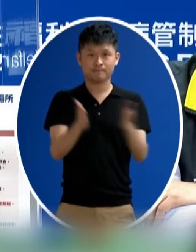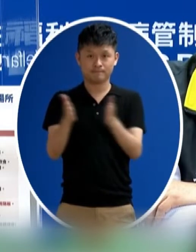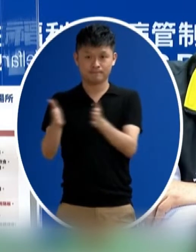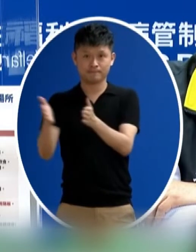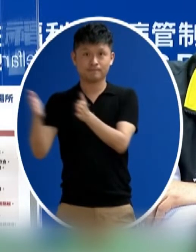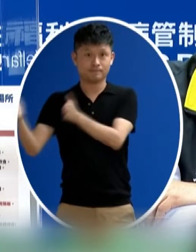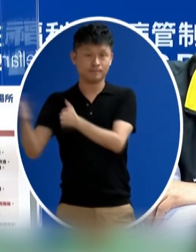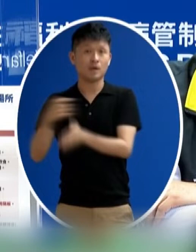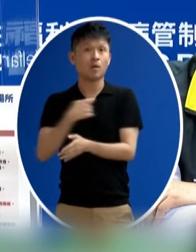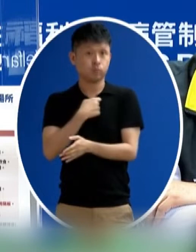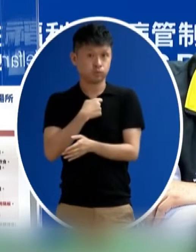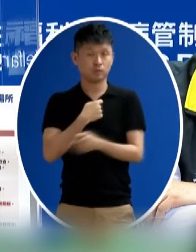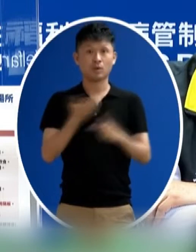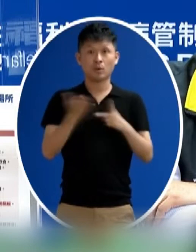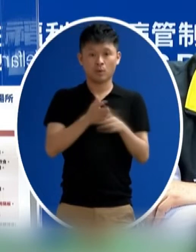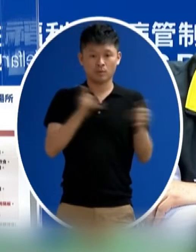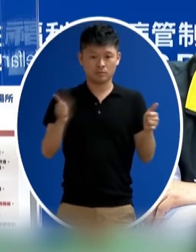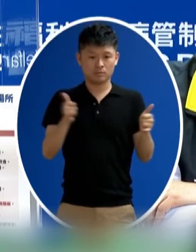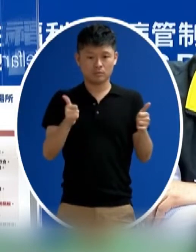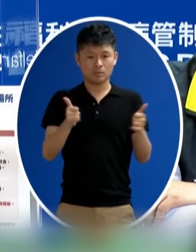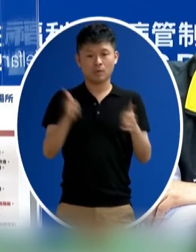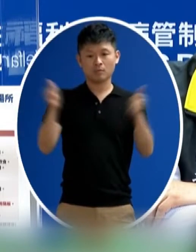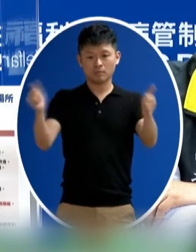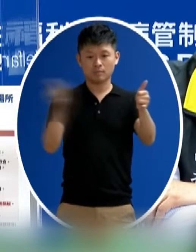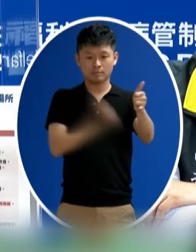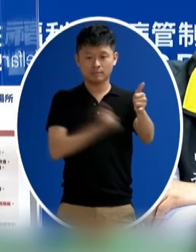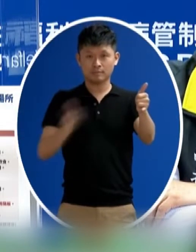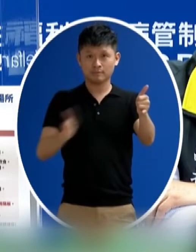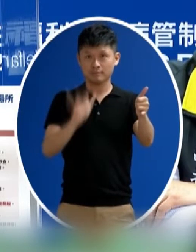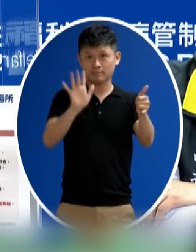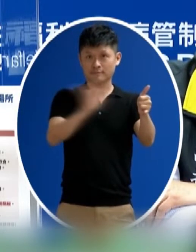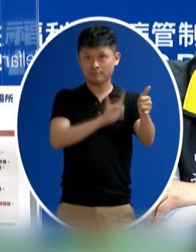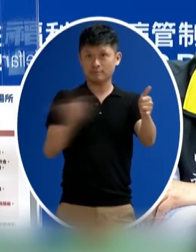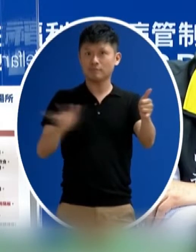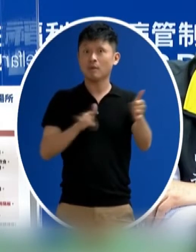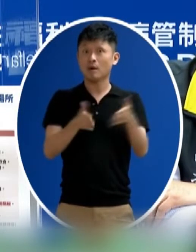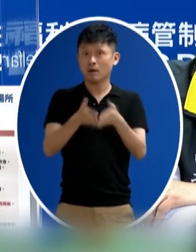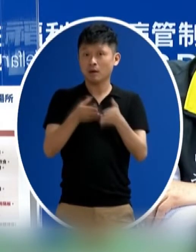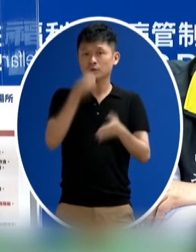隔板或者彩间隔座、梅花座，禁止饮食。